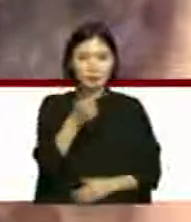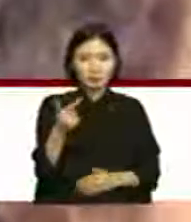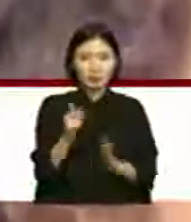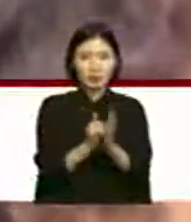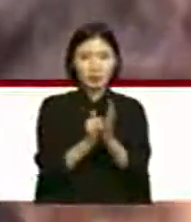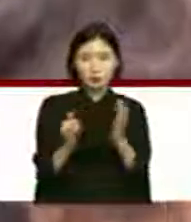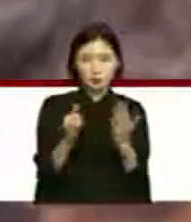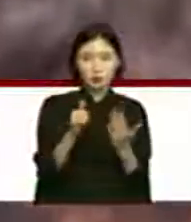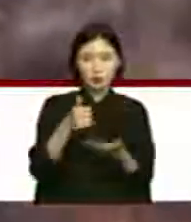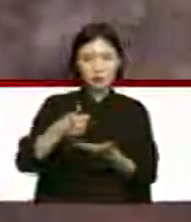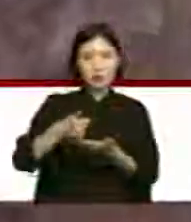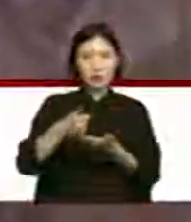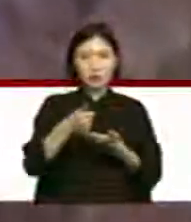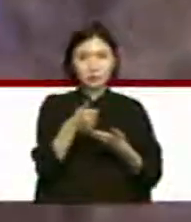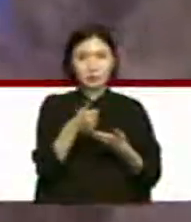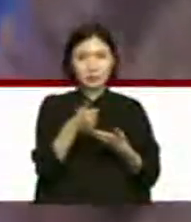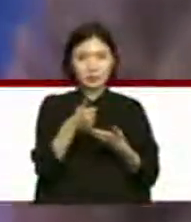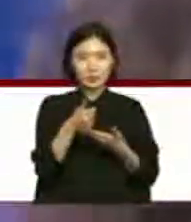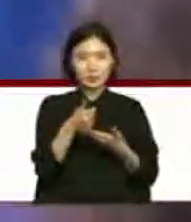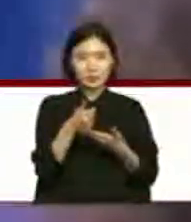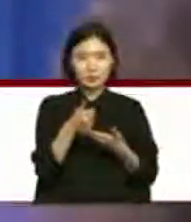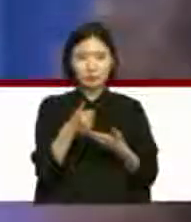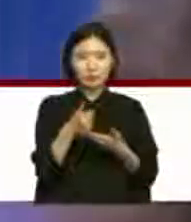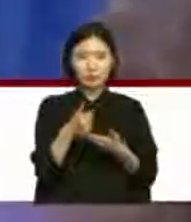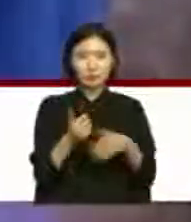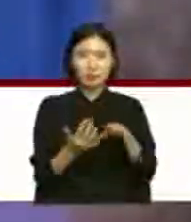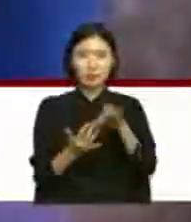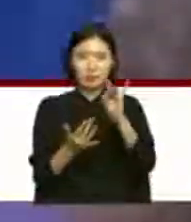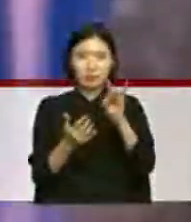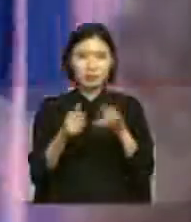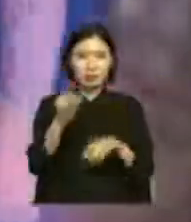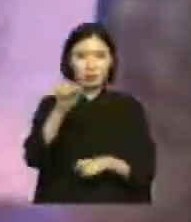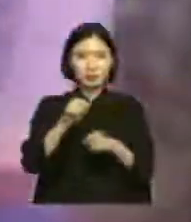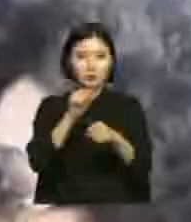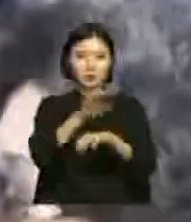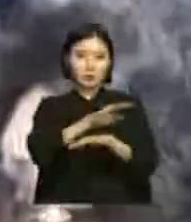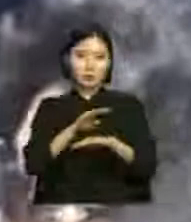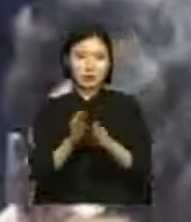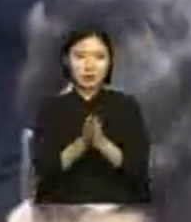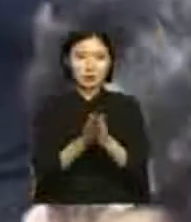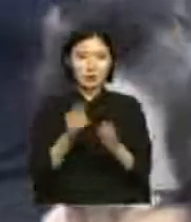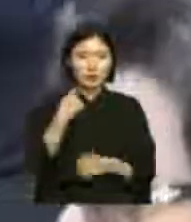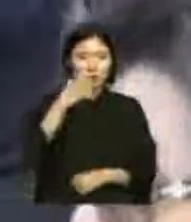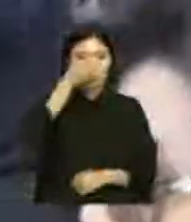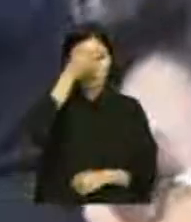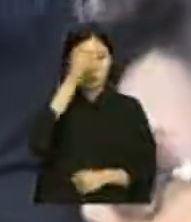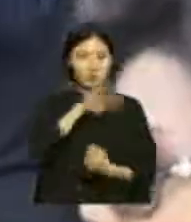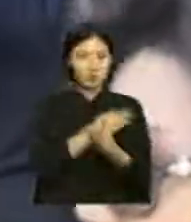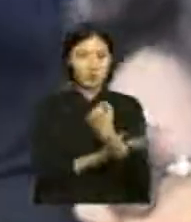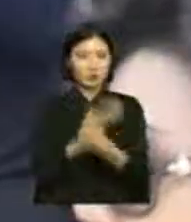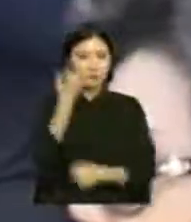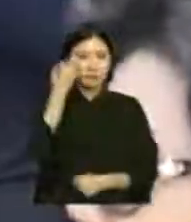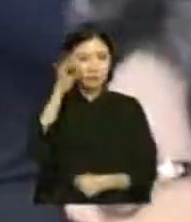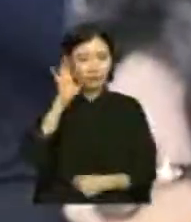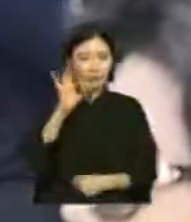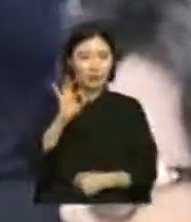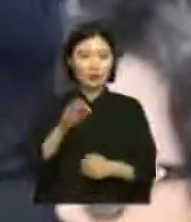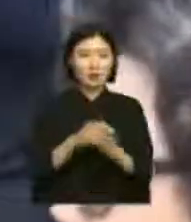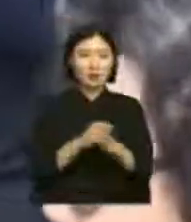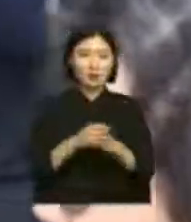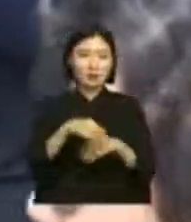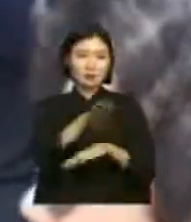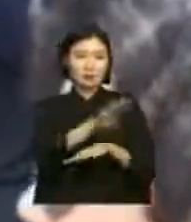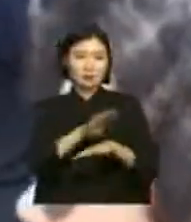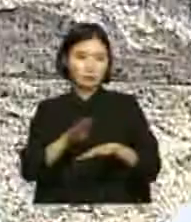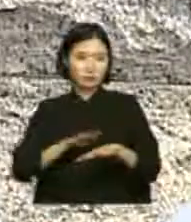씨가 선정됐습니다. 50세부터 서예를 시작해 예술계에서 실력을 인정받아 한문서예가로 활동하고